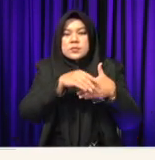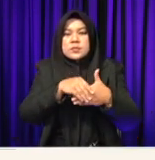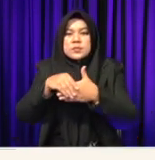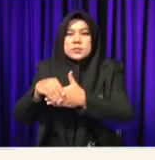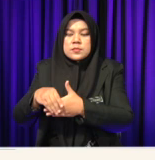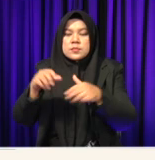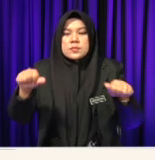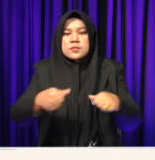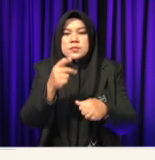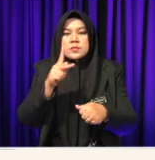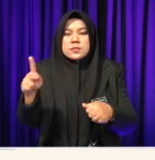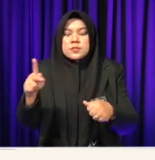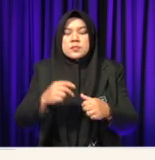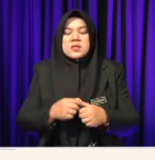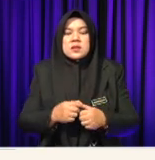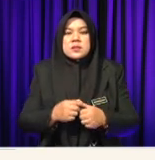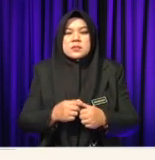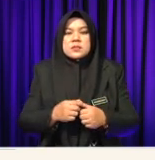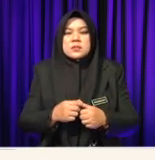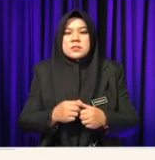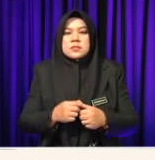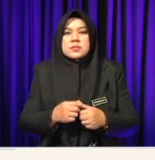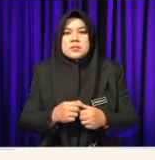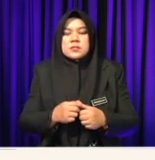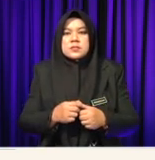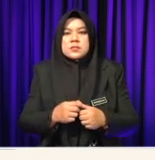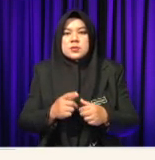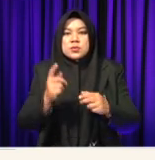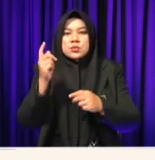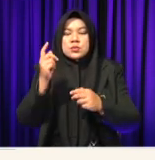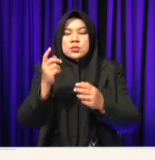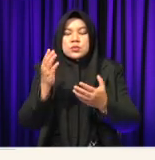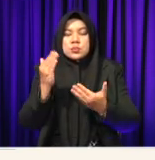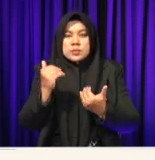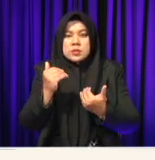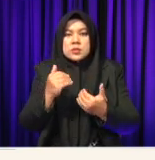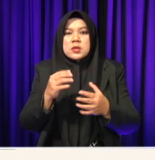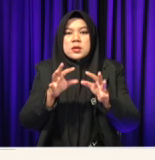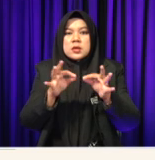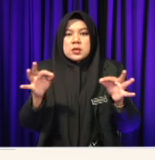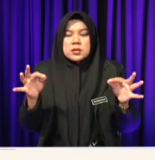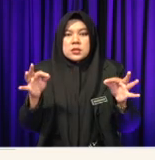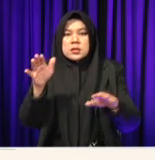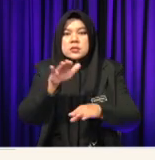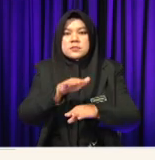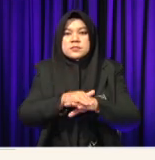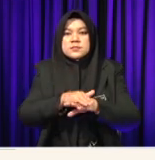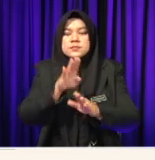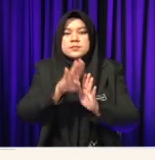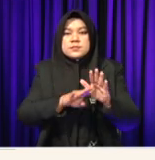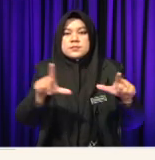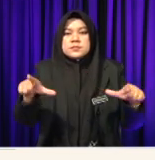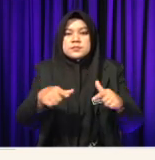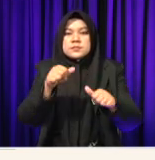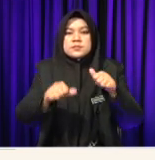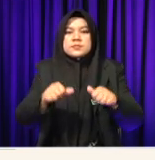mengamalkan tuntutan dalam ayat di atas tuntutan dia apa berlaku adil okey macam mana